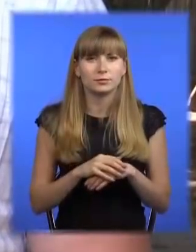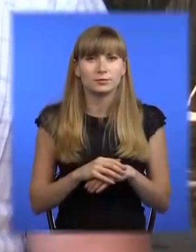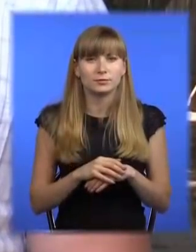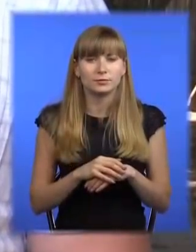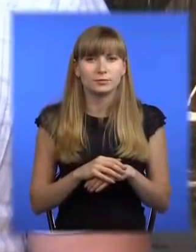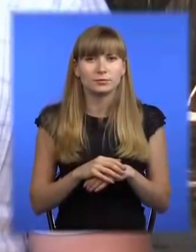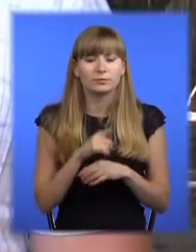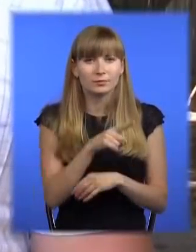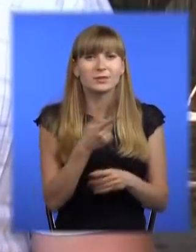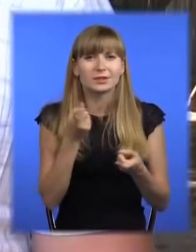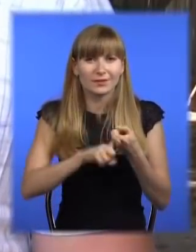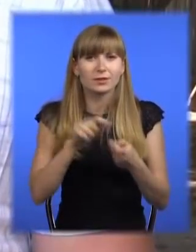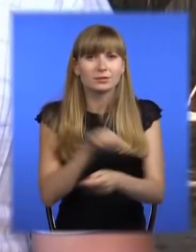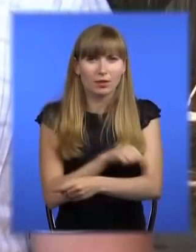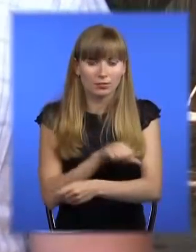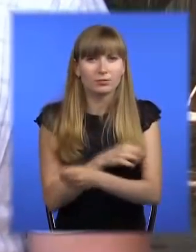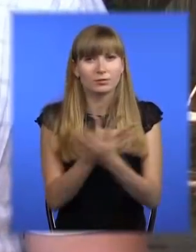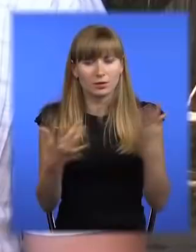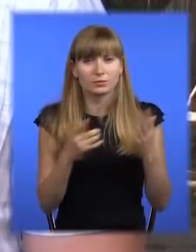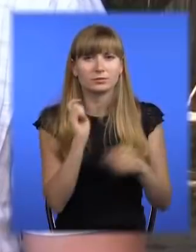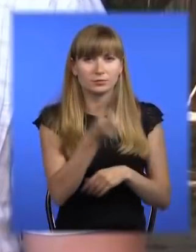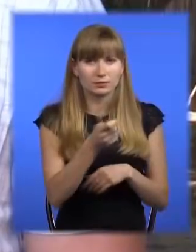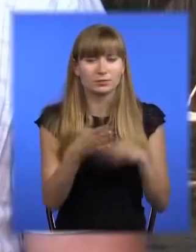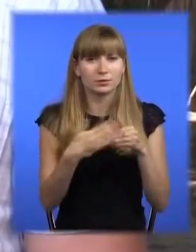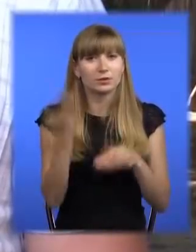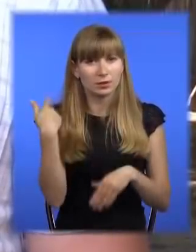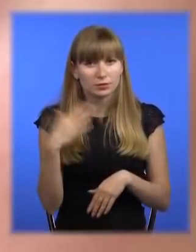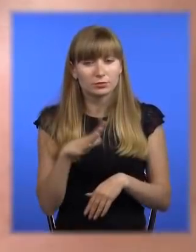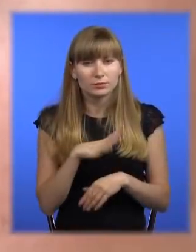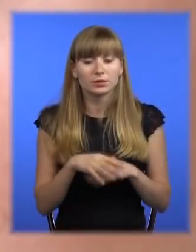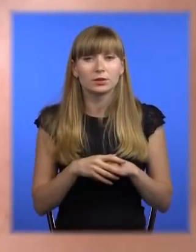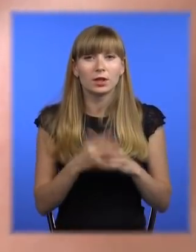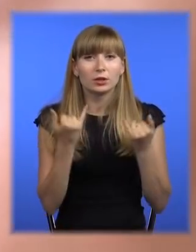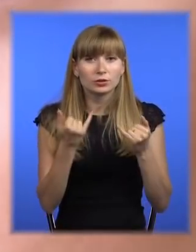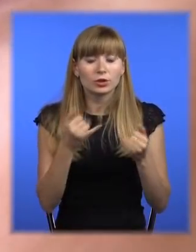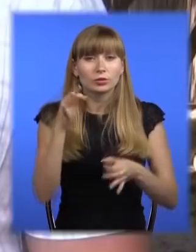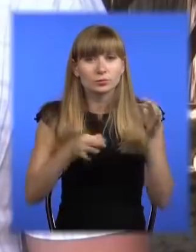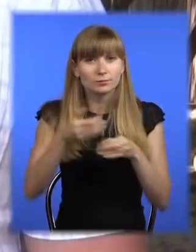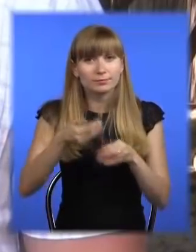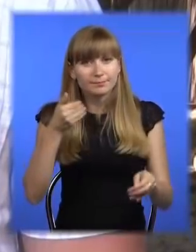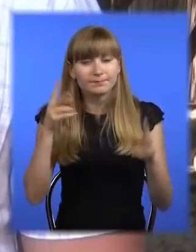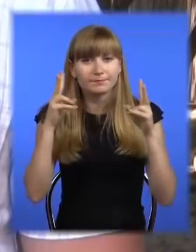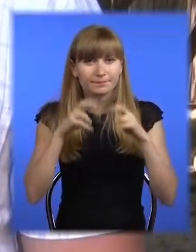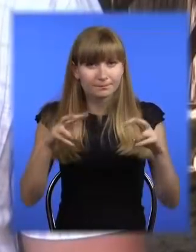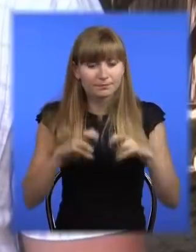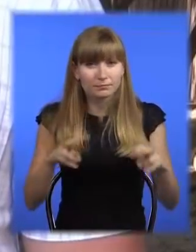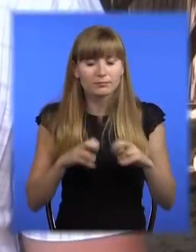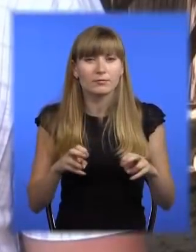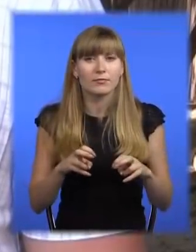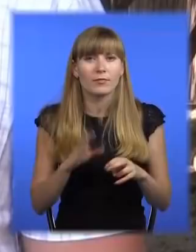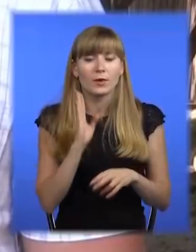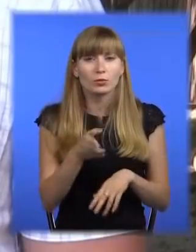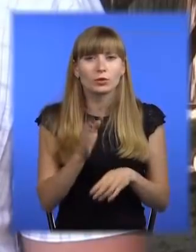за вчинення злочинів в сфері обігу наркотичних засобів. Наразі проводиться досудове